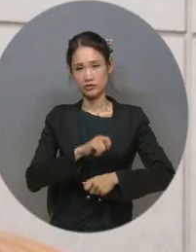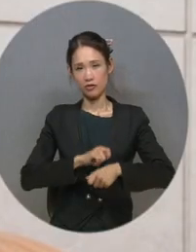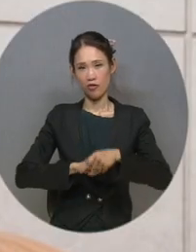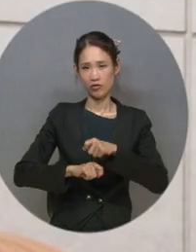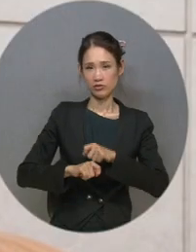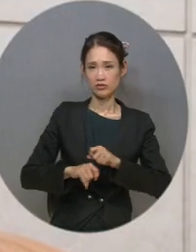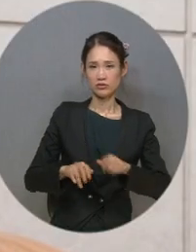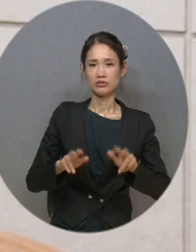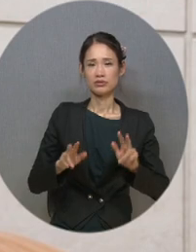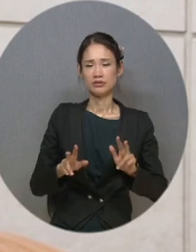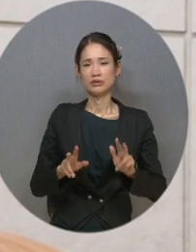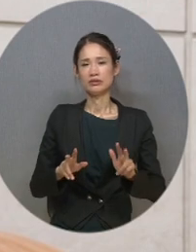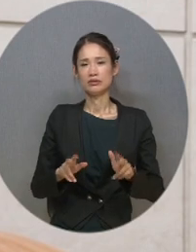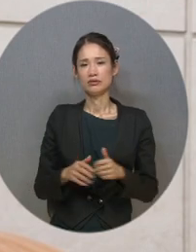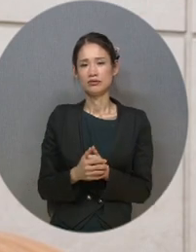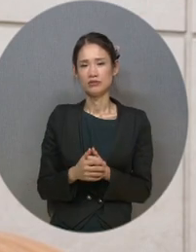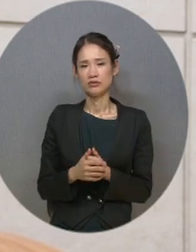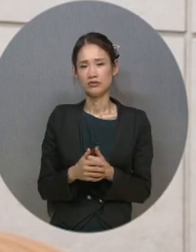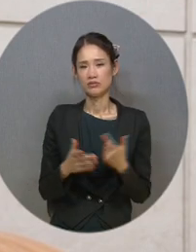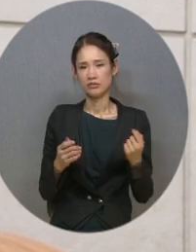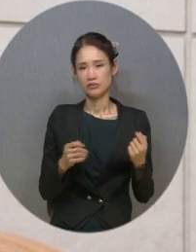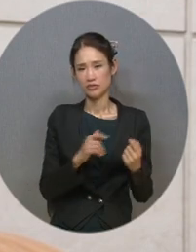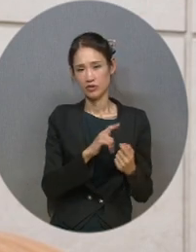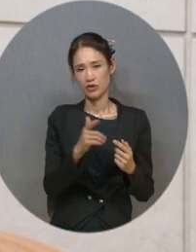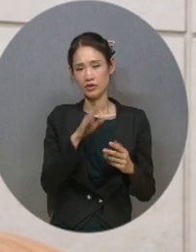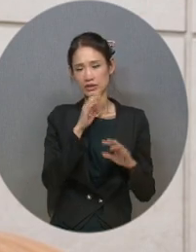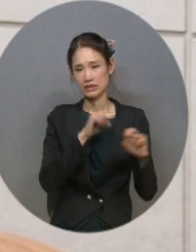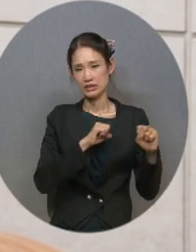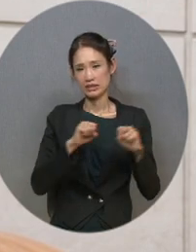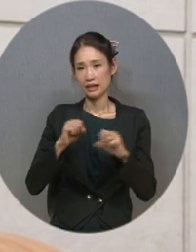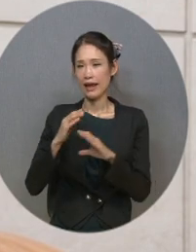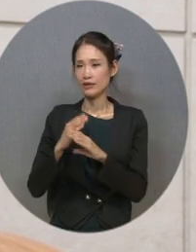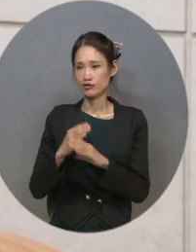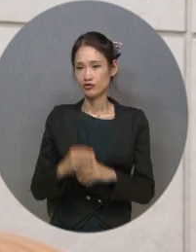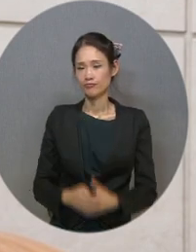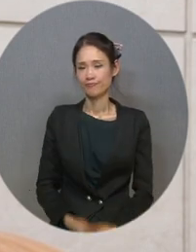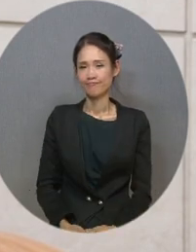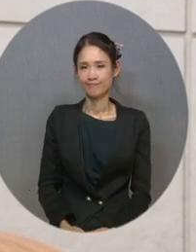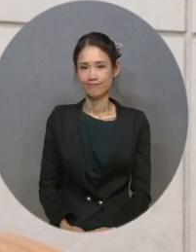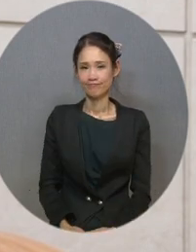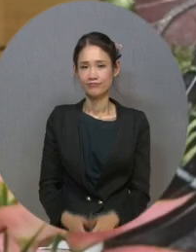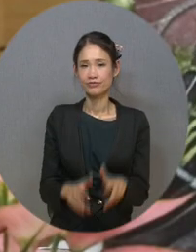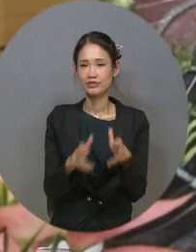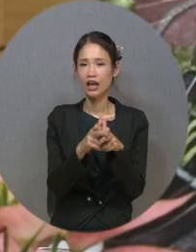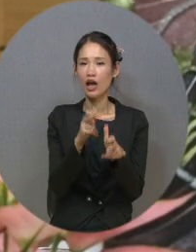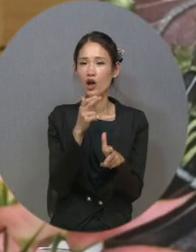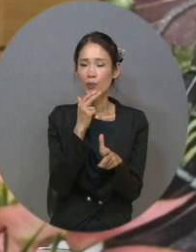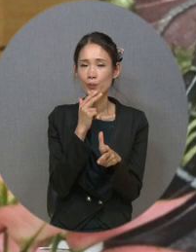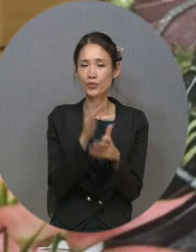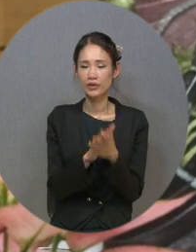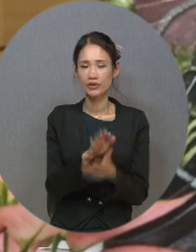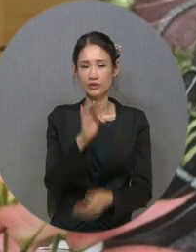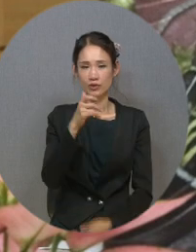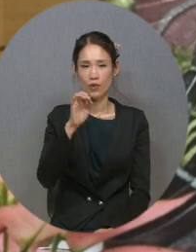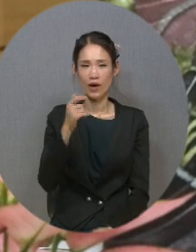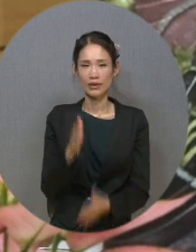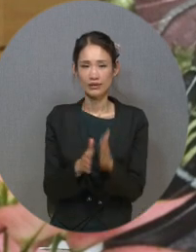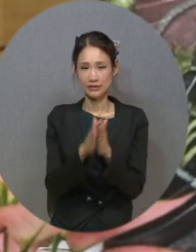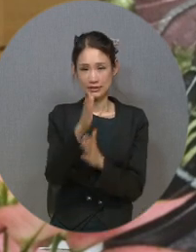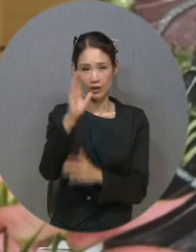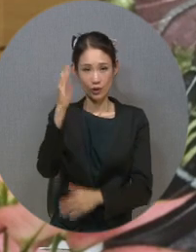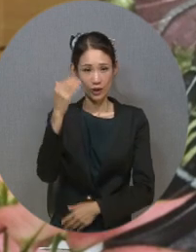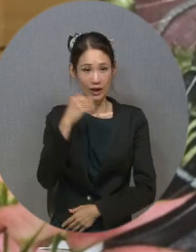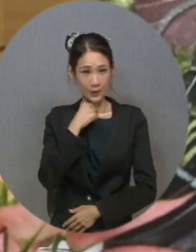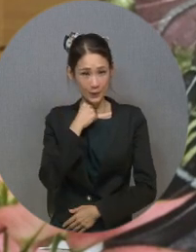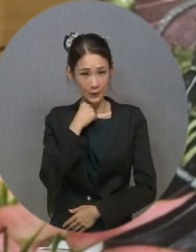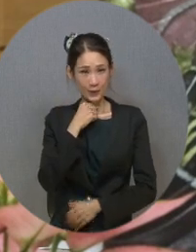지금 그러한 것들을 좀 시행하고 있다. 이렇게 말씀드리겠습니다. 무장애 도시 광양시가 되기를 적극적으로